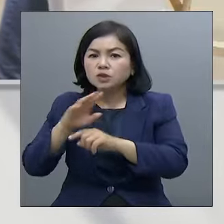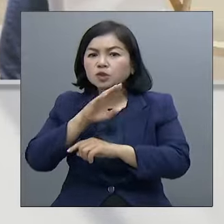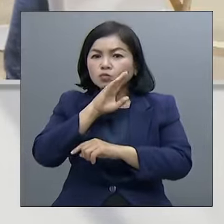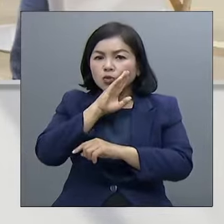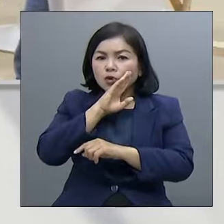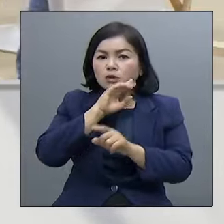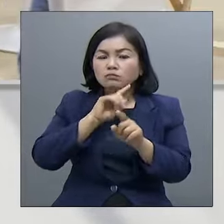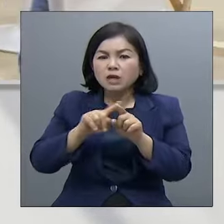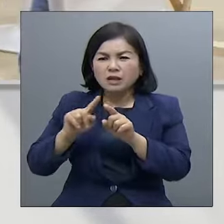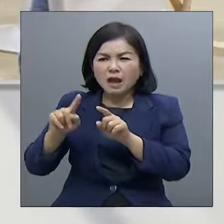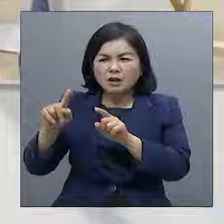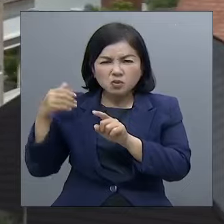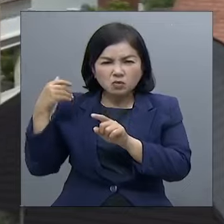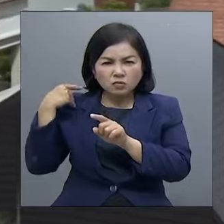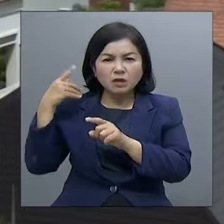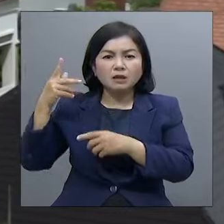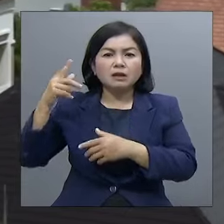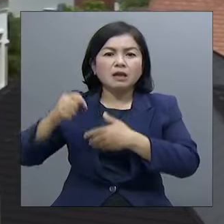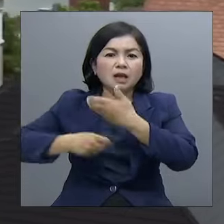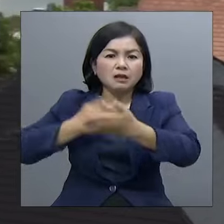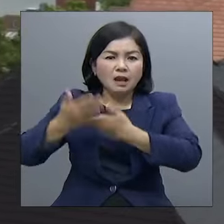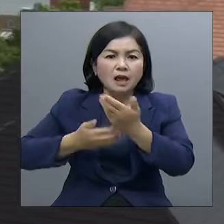มอย่างต่อเนื่องด้วยค่ะ